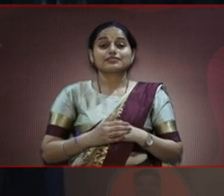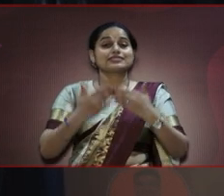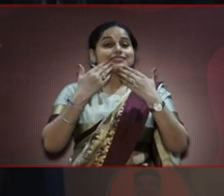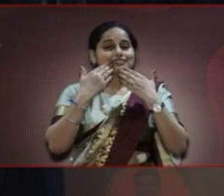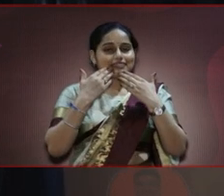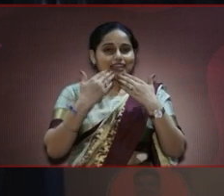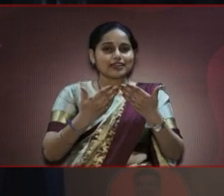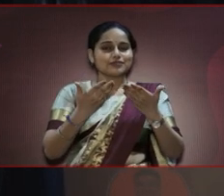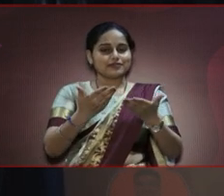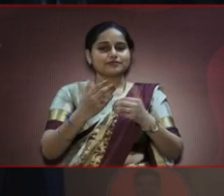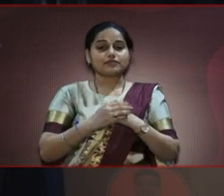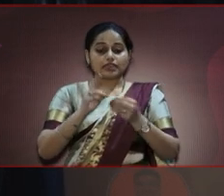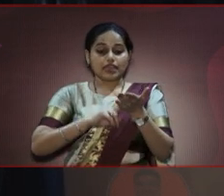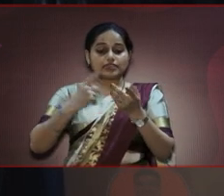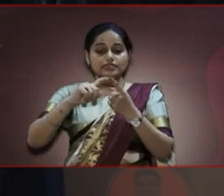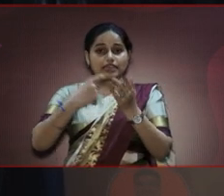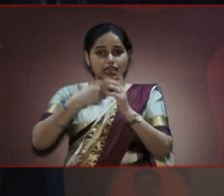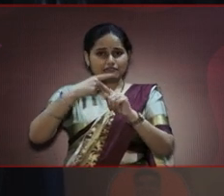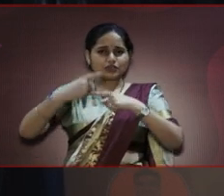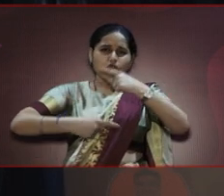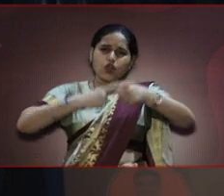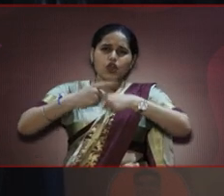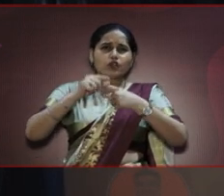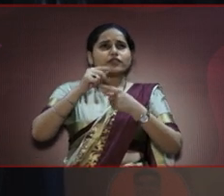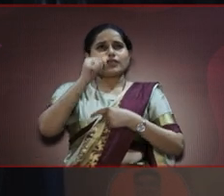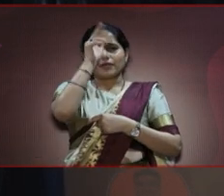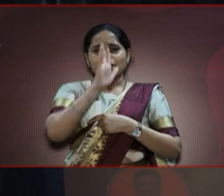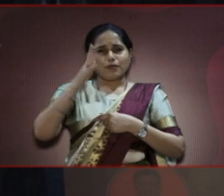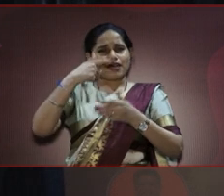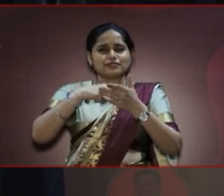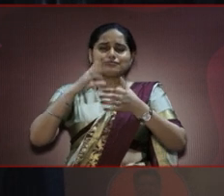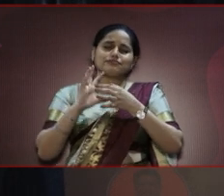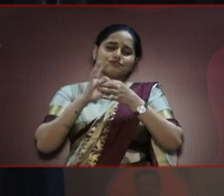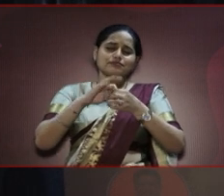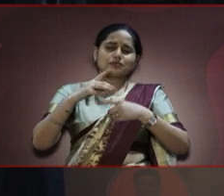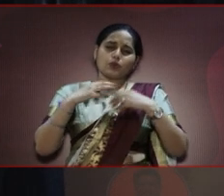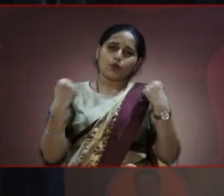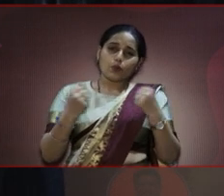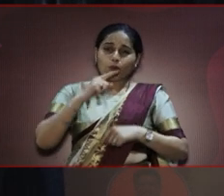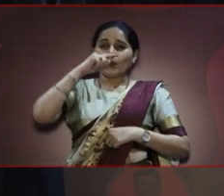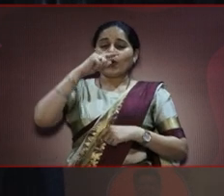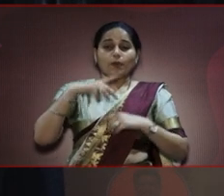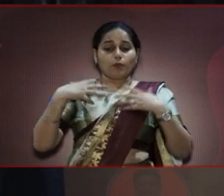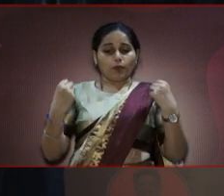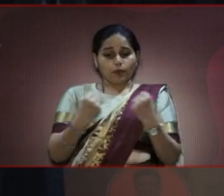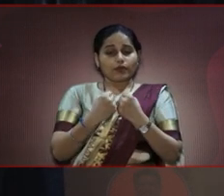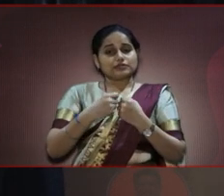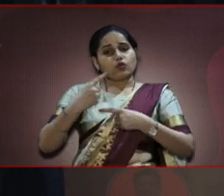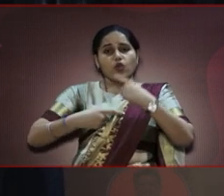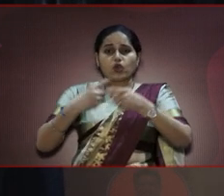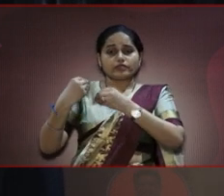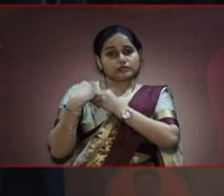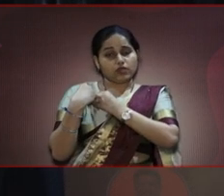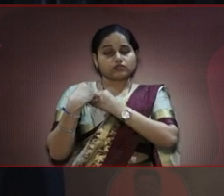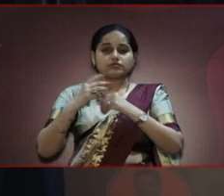धन्यवाद महोदय। एनसीईआरटी ने सदैव राष्ट्र के प्रति अपने दायित्वों का निर्वहन पूर्ण निष्ठा और जिम्मेदारी से किया है।